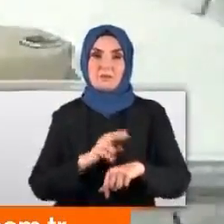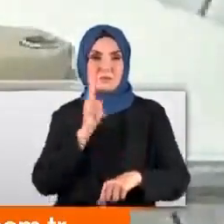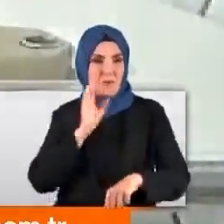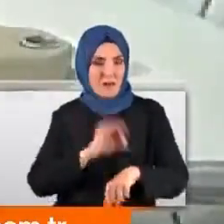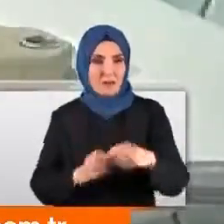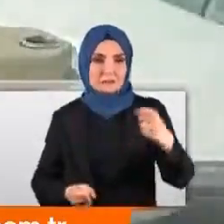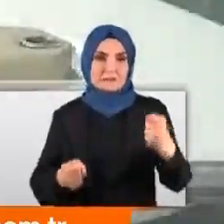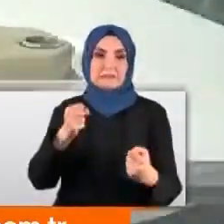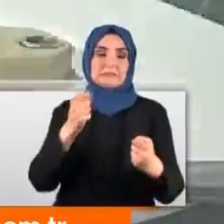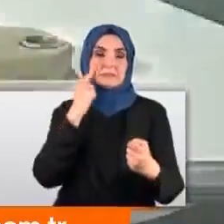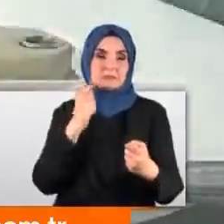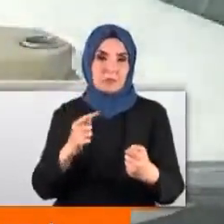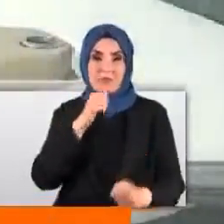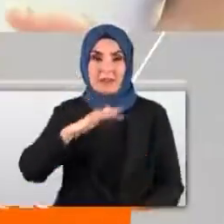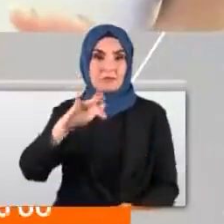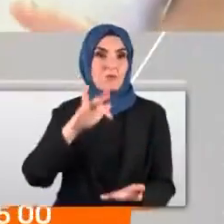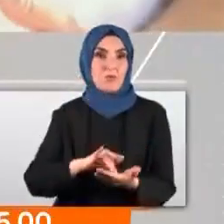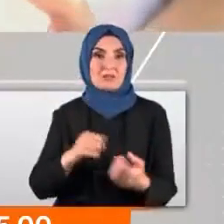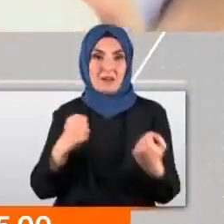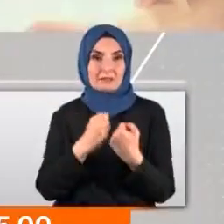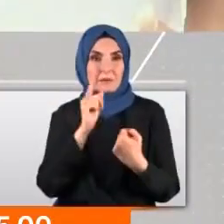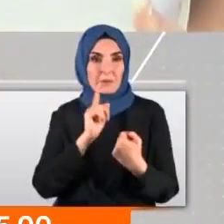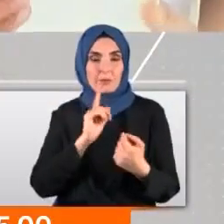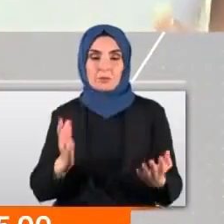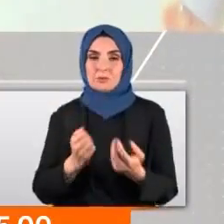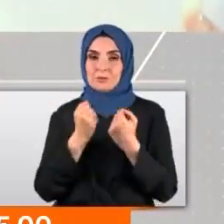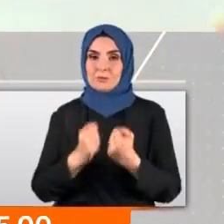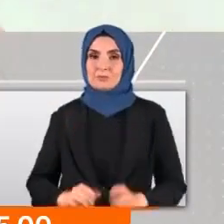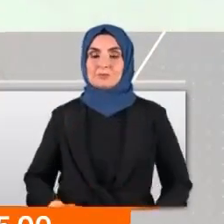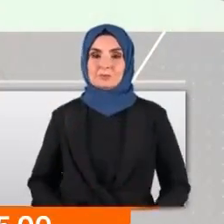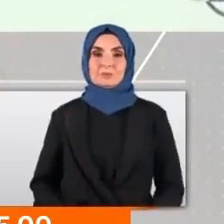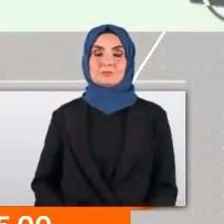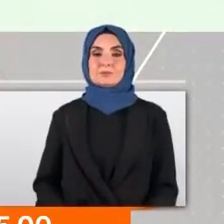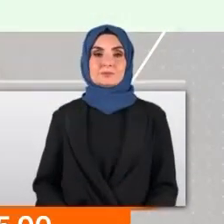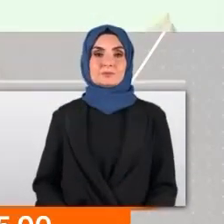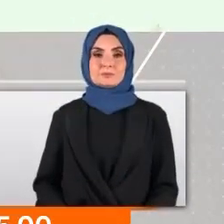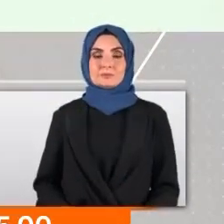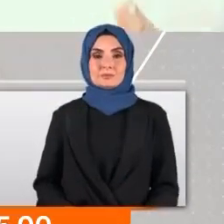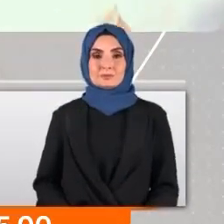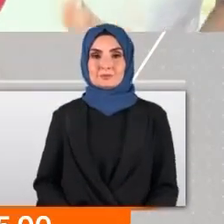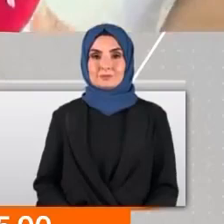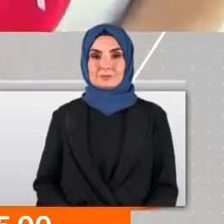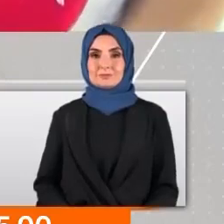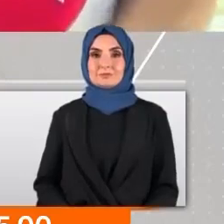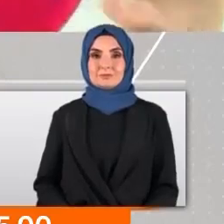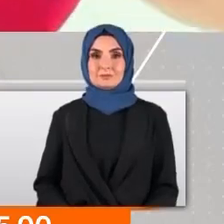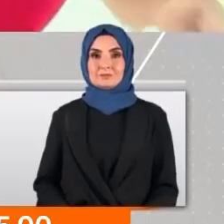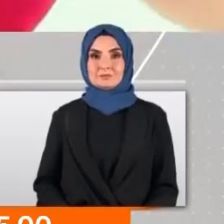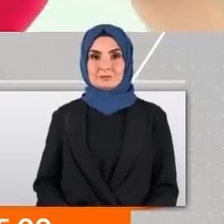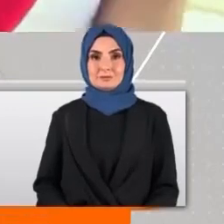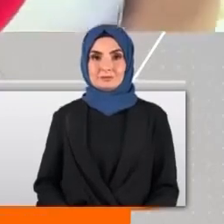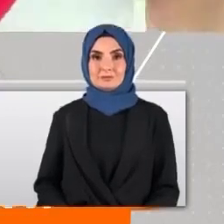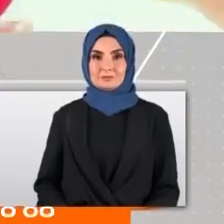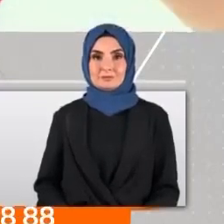ortasında facianın eşiğinden dönüldü. O güce sahip bir çelik saç teknenin o pervane ve dümen gücüyle